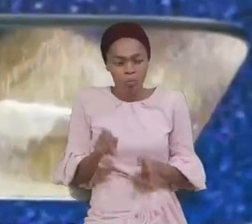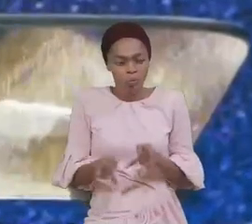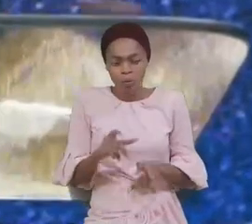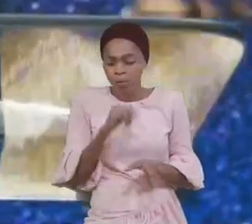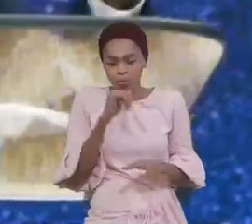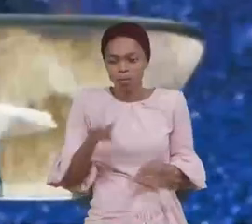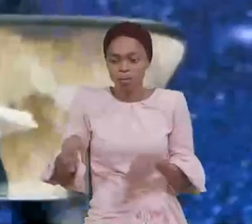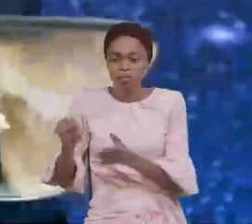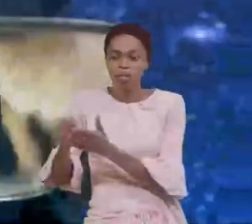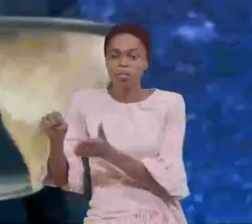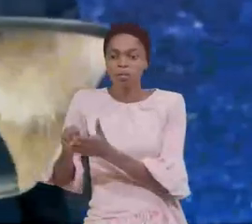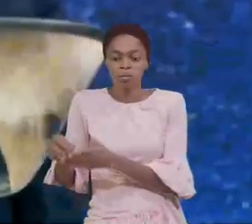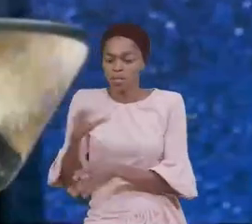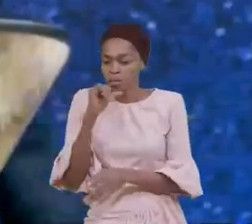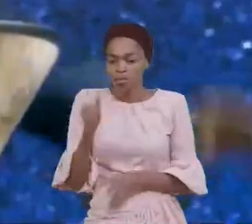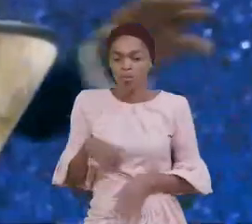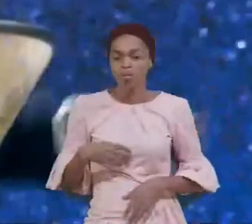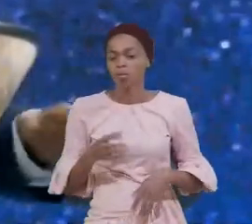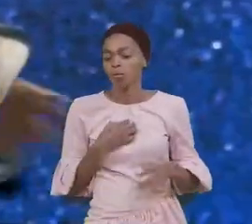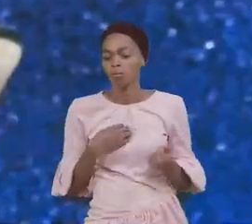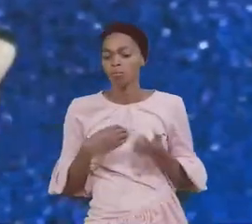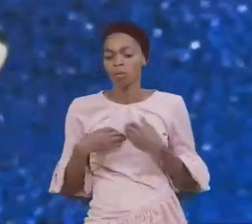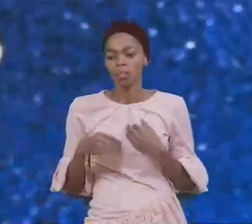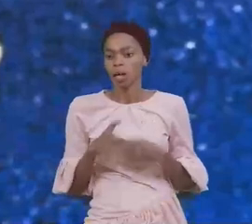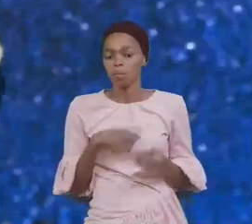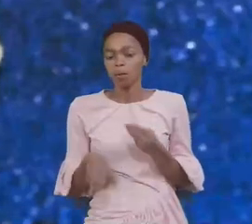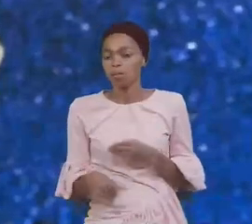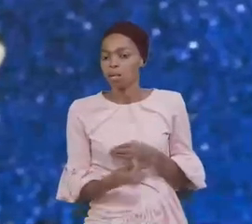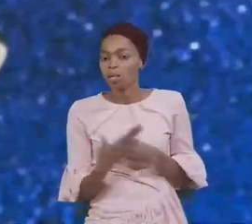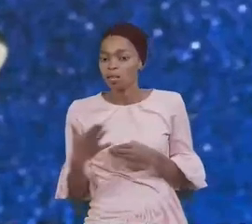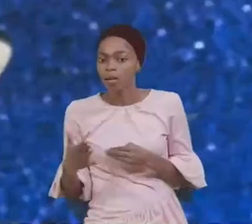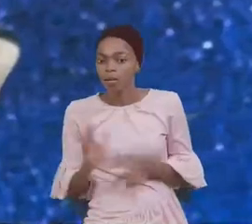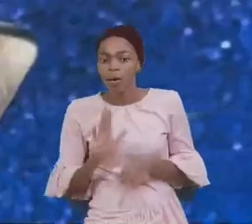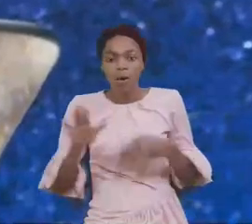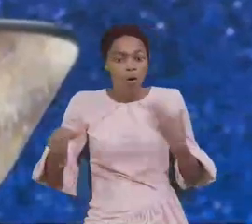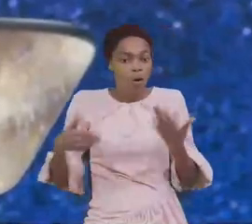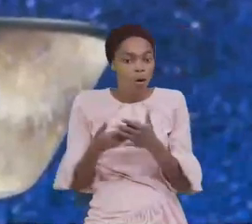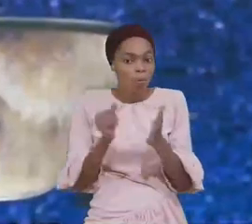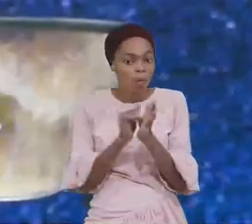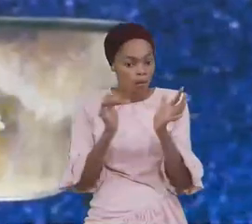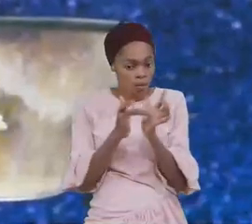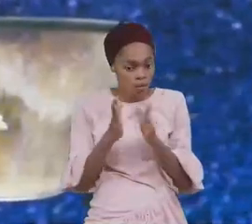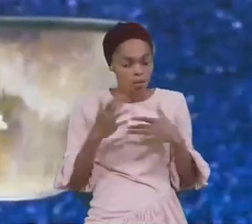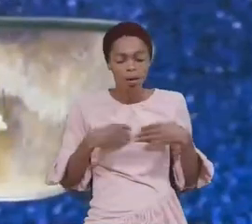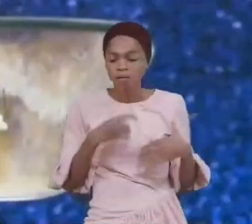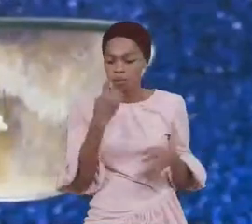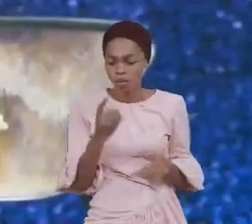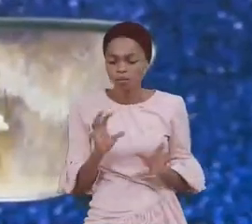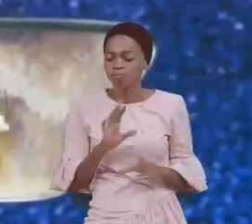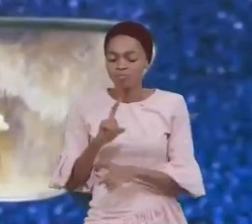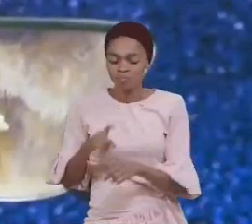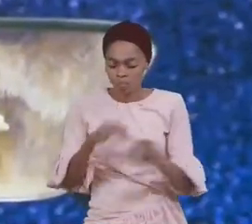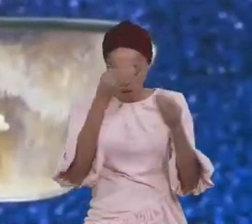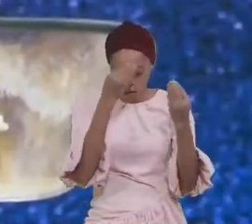pas donné des excuses, ils ne se sont pas plaints de rien. Tout ce que Christ a dit, ils y